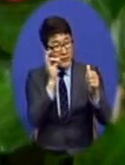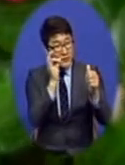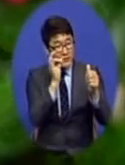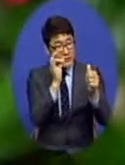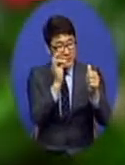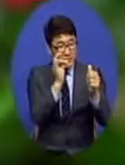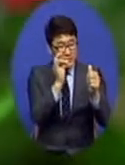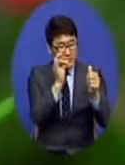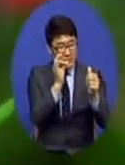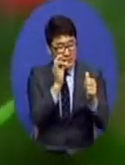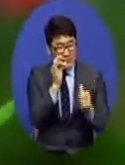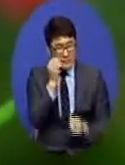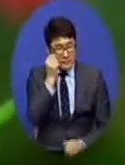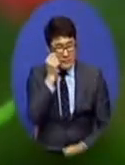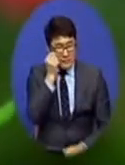바라보며